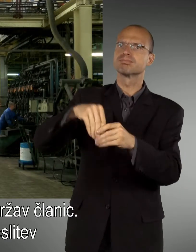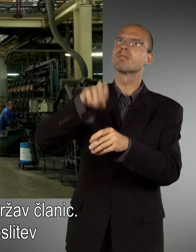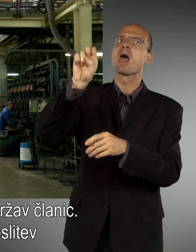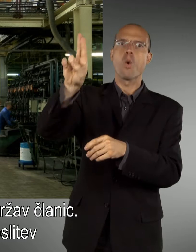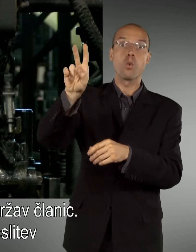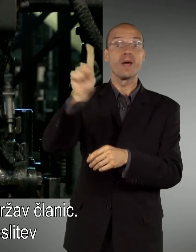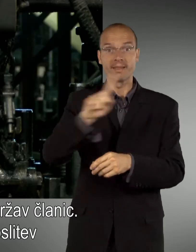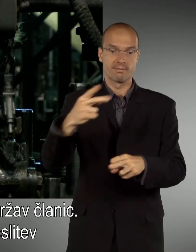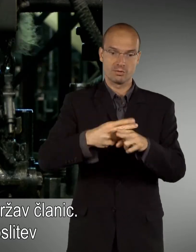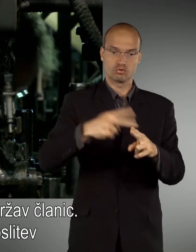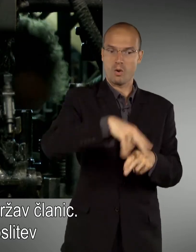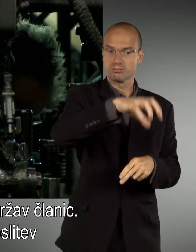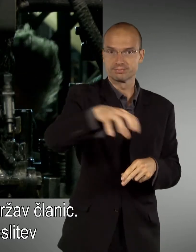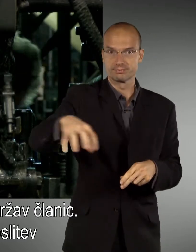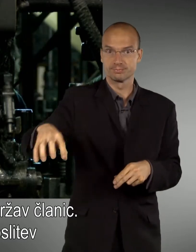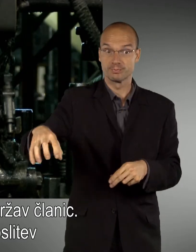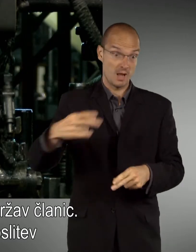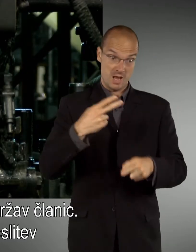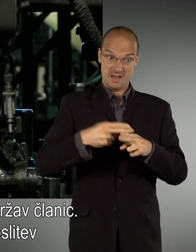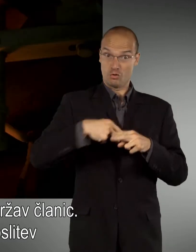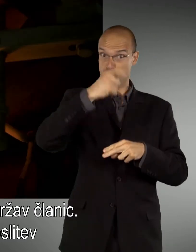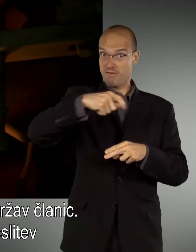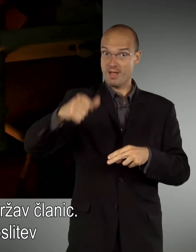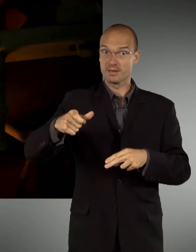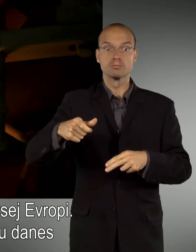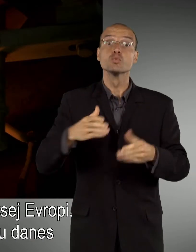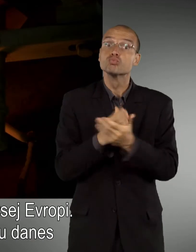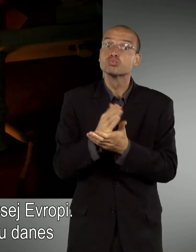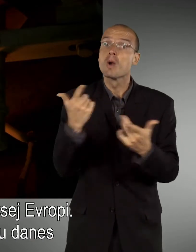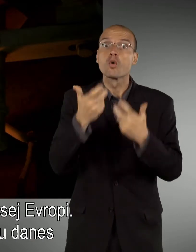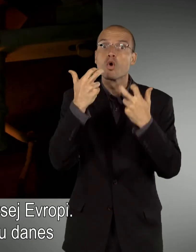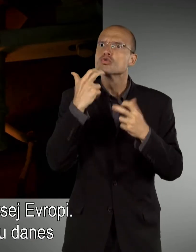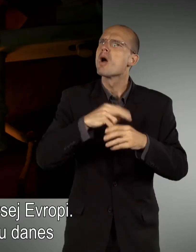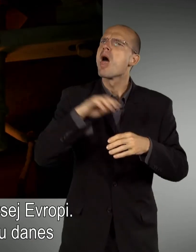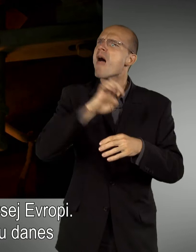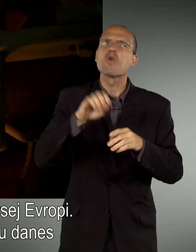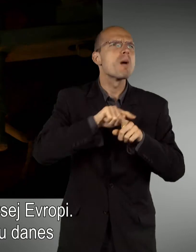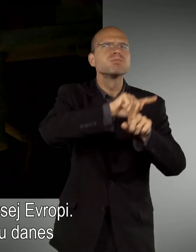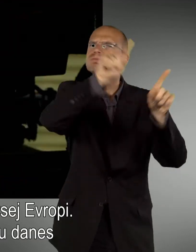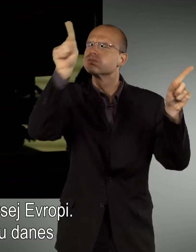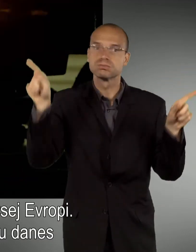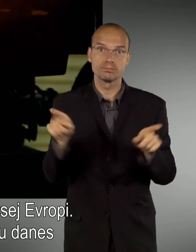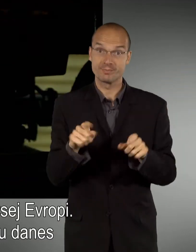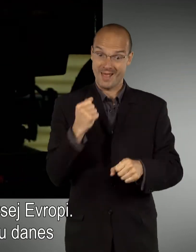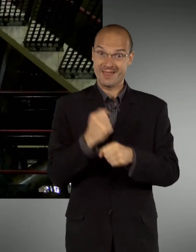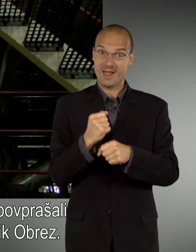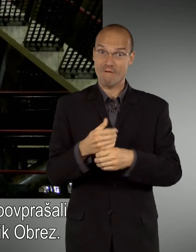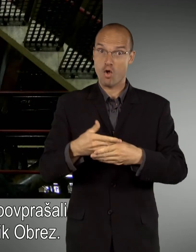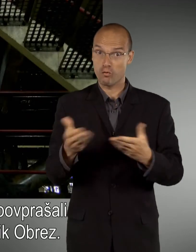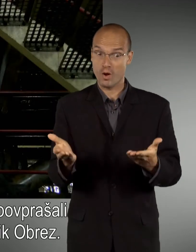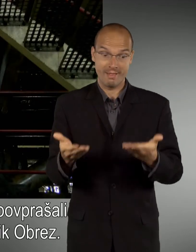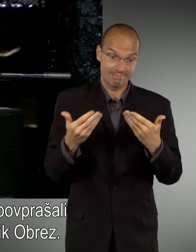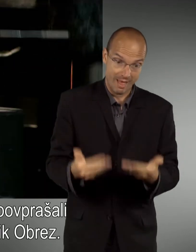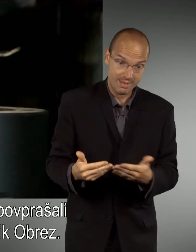zaposlovanja Evropske unije in držav članic. Državljani zaposlitev lahko poiščemo po vsej Evropi. O delovnem okolju danes in